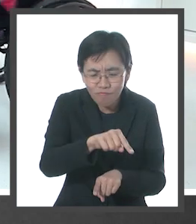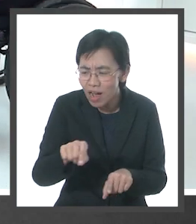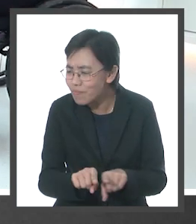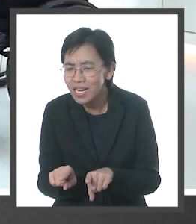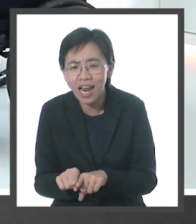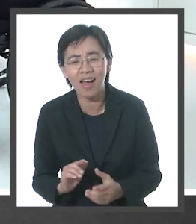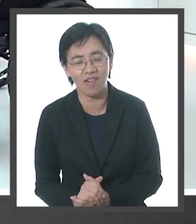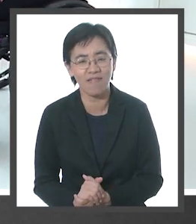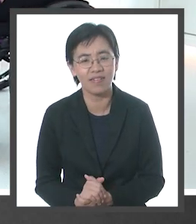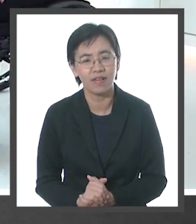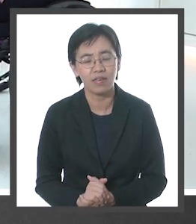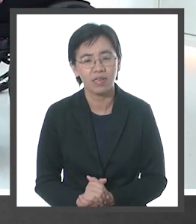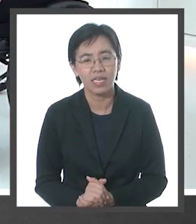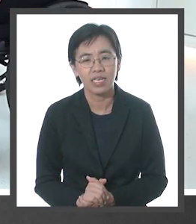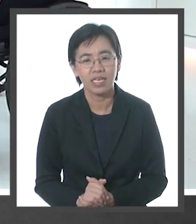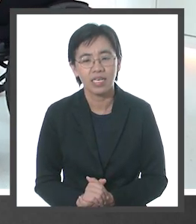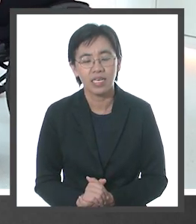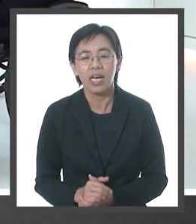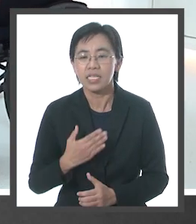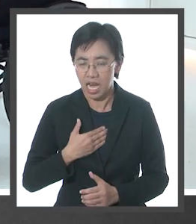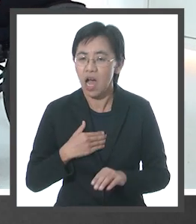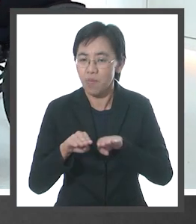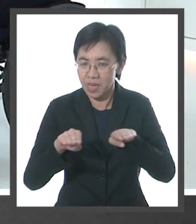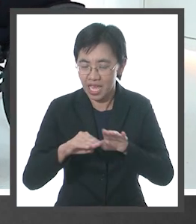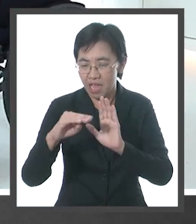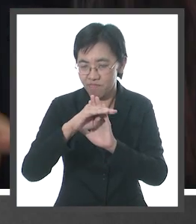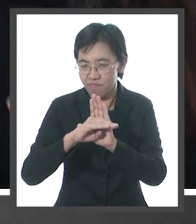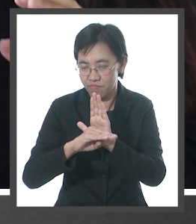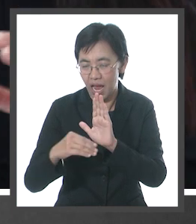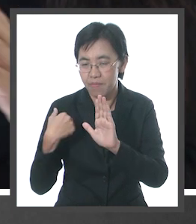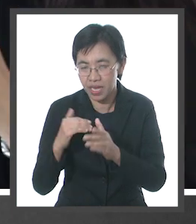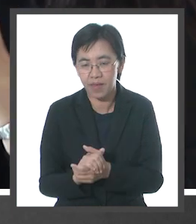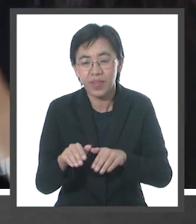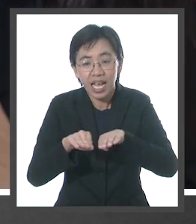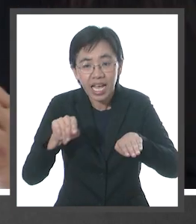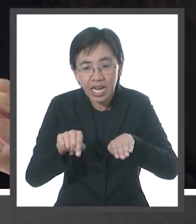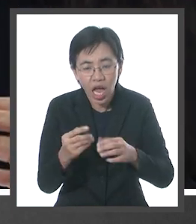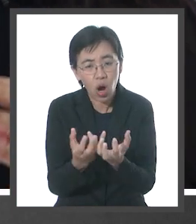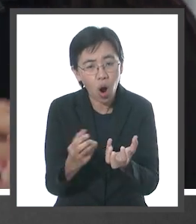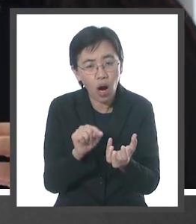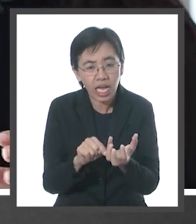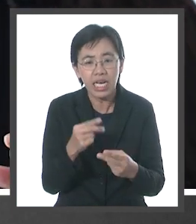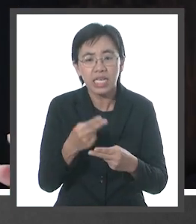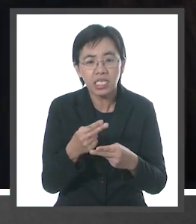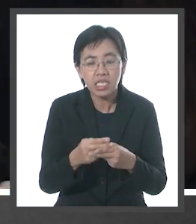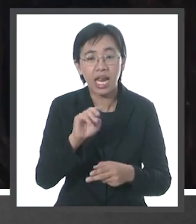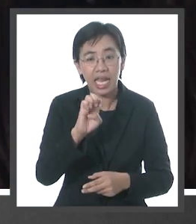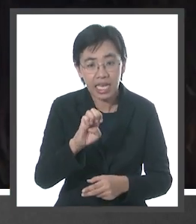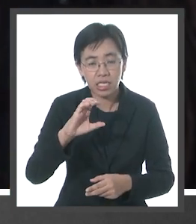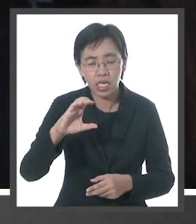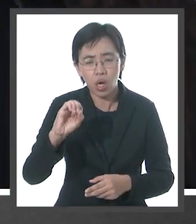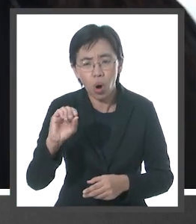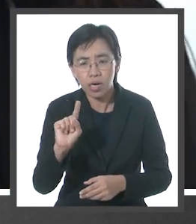าธรรมดามากเลยแต่จริงๆแล้วเราจะมีเกณฑ์ของเราอะค่ะเราจะมีเกณฑ์ว่าเราเรียกโปรดักต์พวกนี้ว่าอีโคยังไงบ้างมีทั้ง